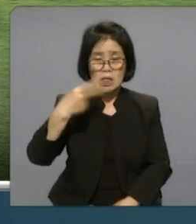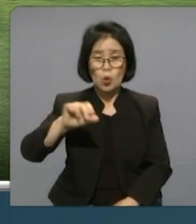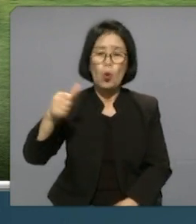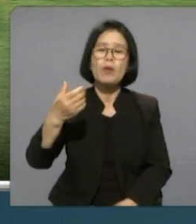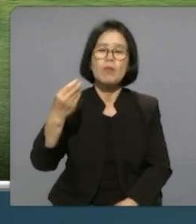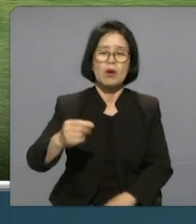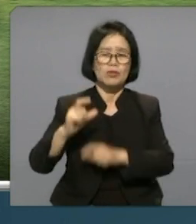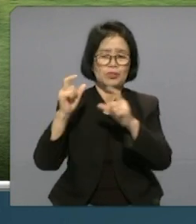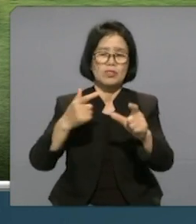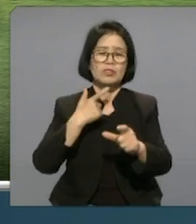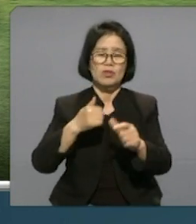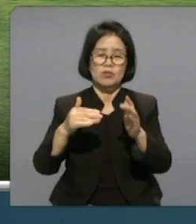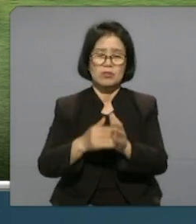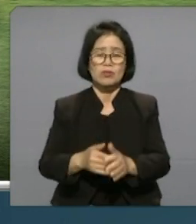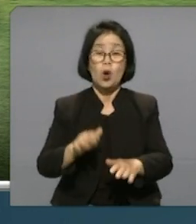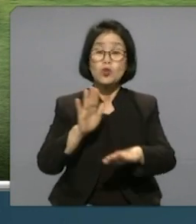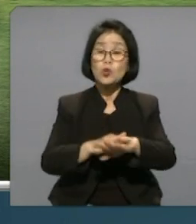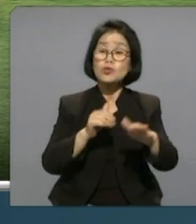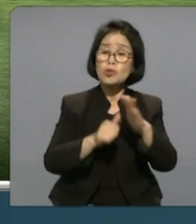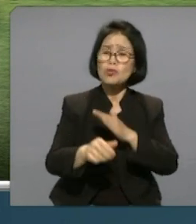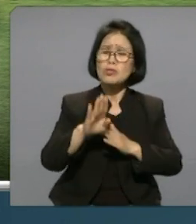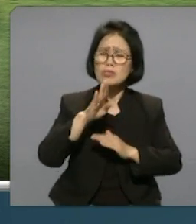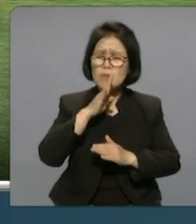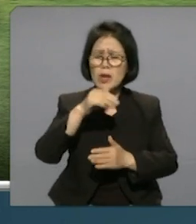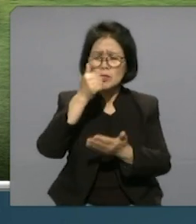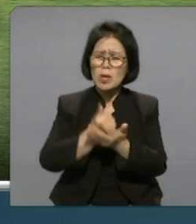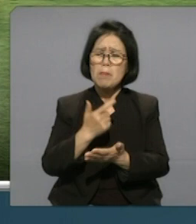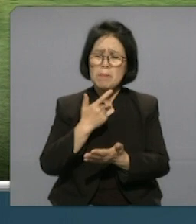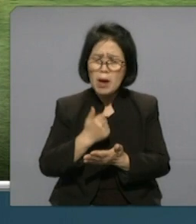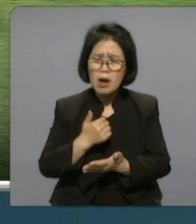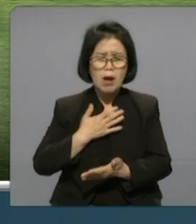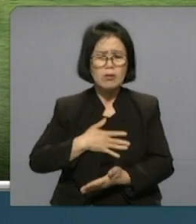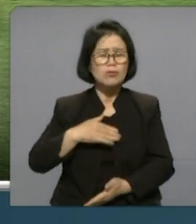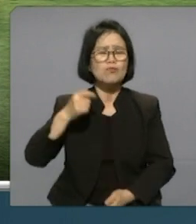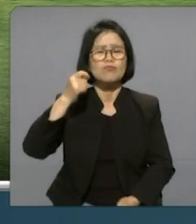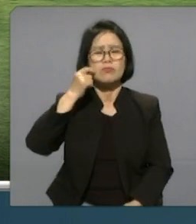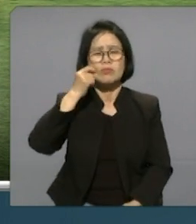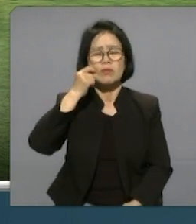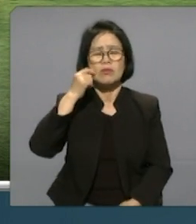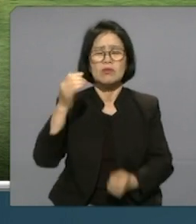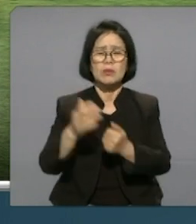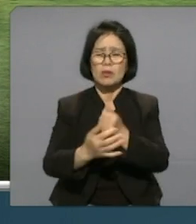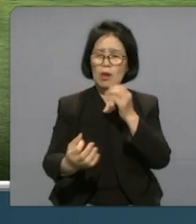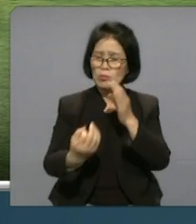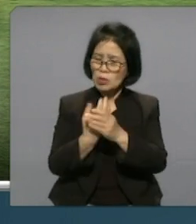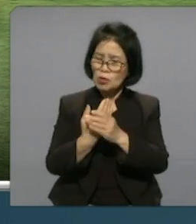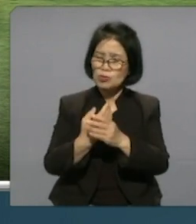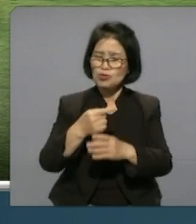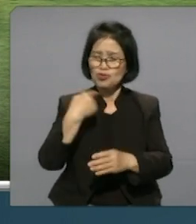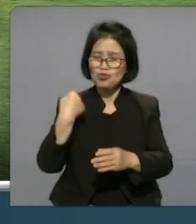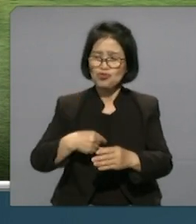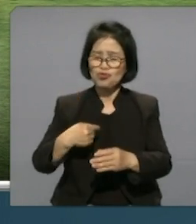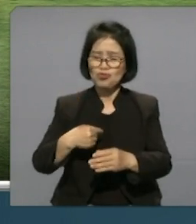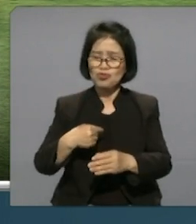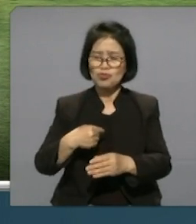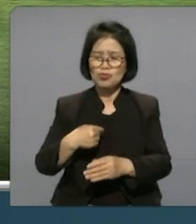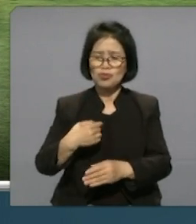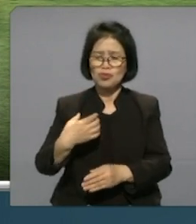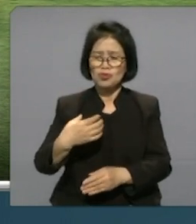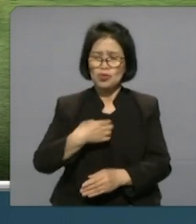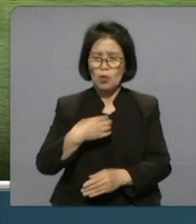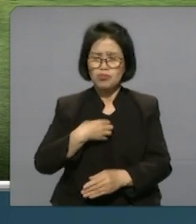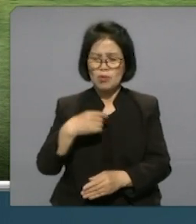있습니다. 손준호 선수가 정말 죄를 지은 건지 알 수 없지만 뇌물 사건에 중국 정부가 엄한 기준을 갖고 있다는